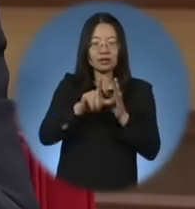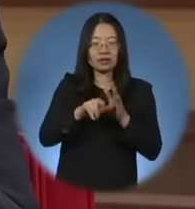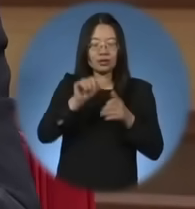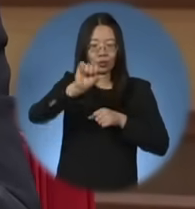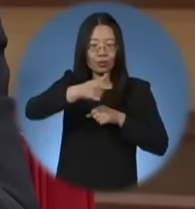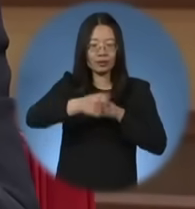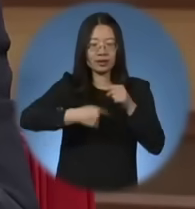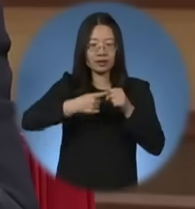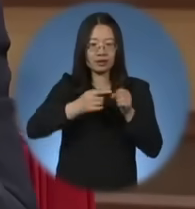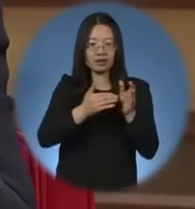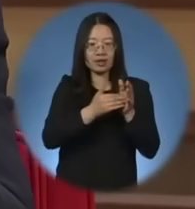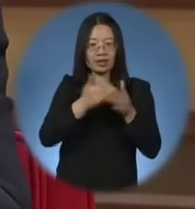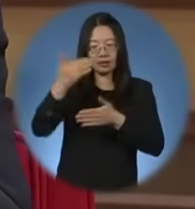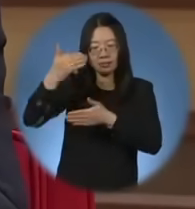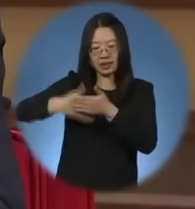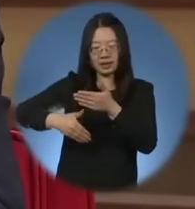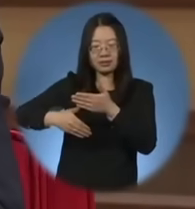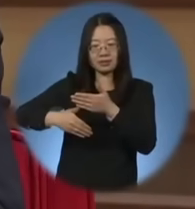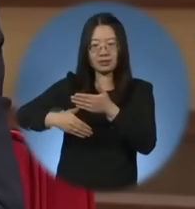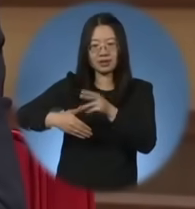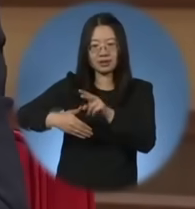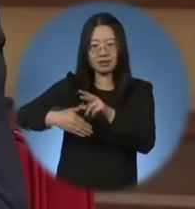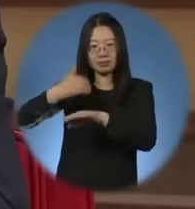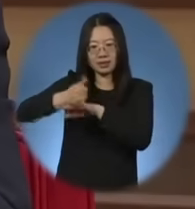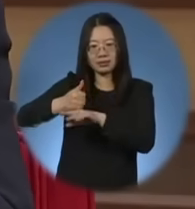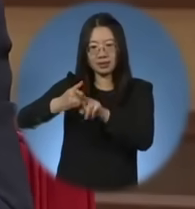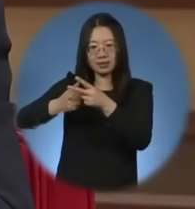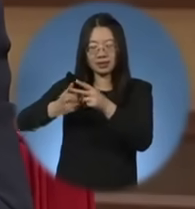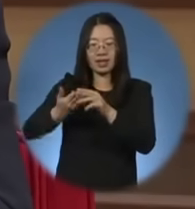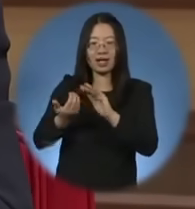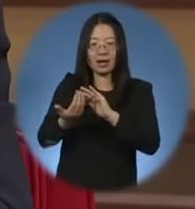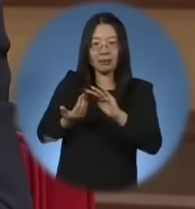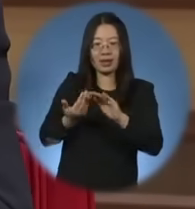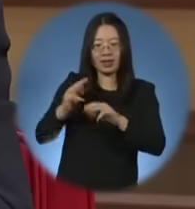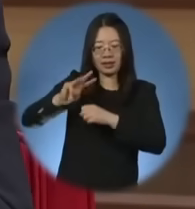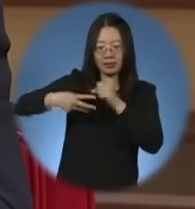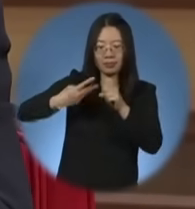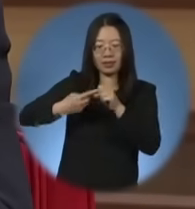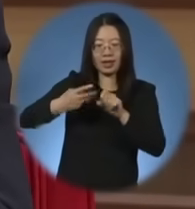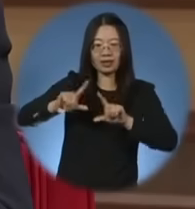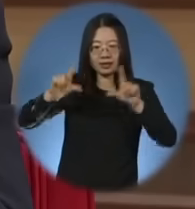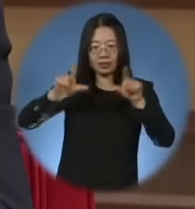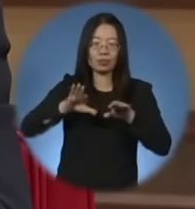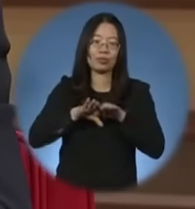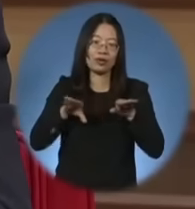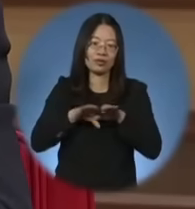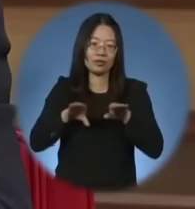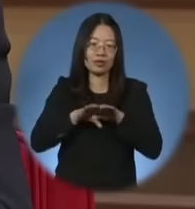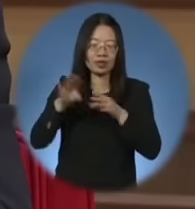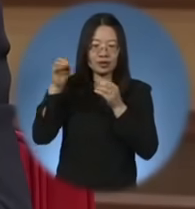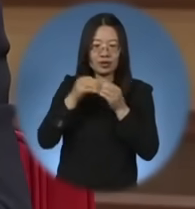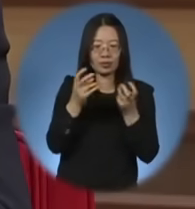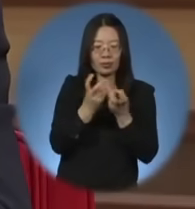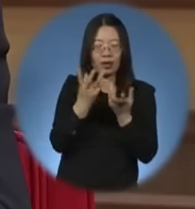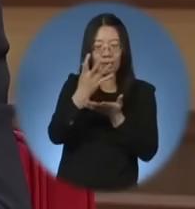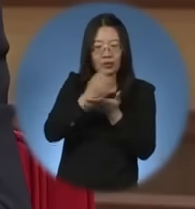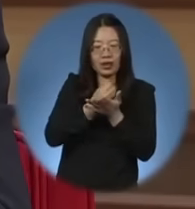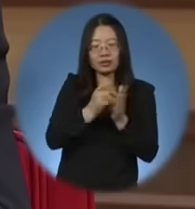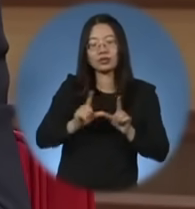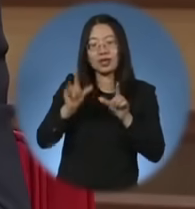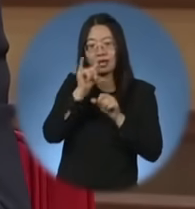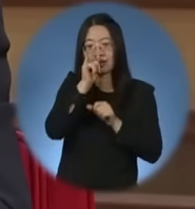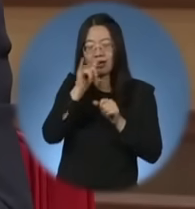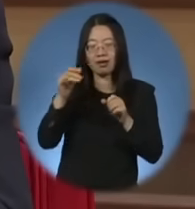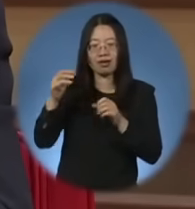500년이아요네 마지막 200년은 그렇고음 앞에는 300년은 저 평등 상속 법으로